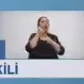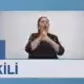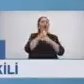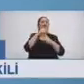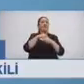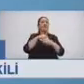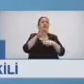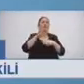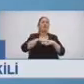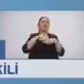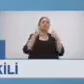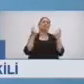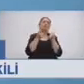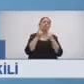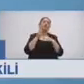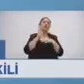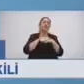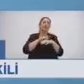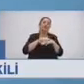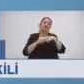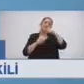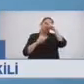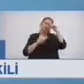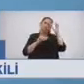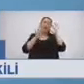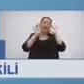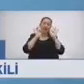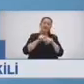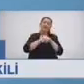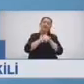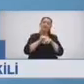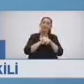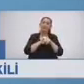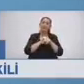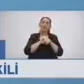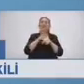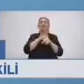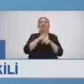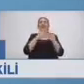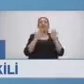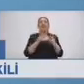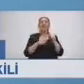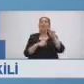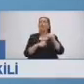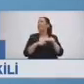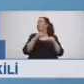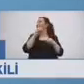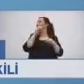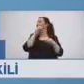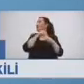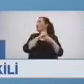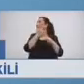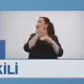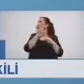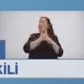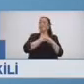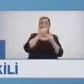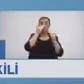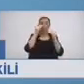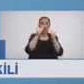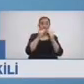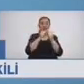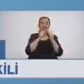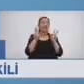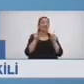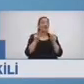istediklerini yapabilecek imkanları her zaman ama her zaman vardır. Bunun için yasalara ve mevzuata uymak da